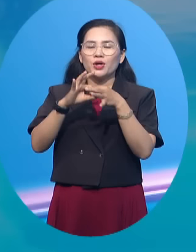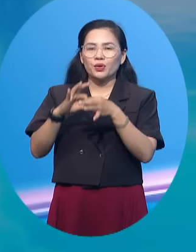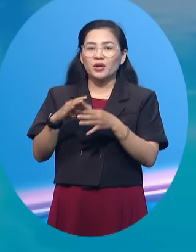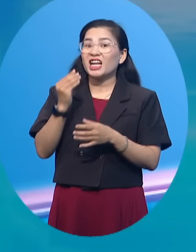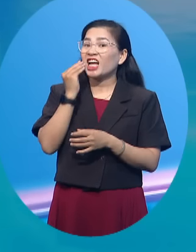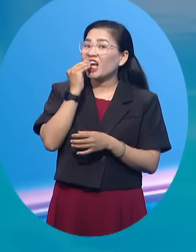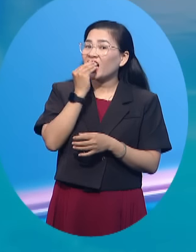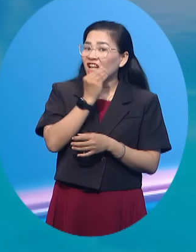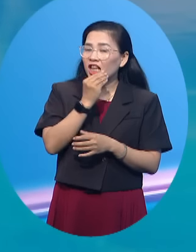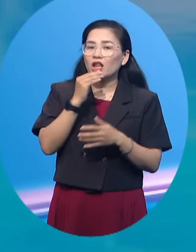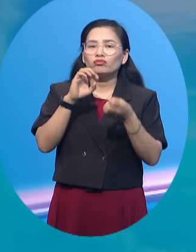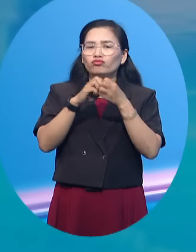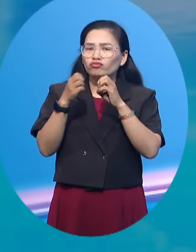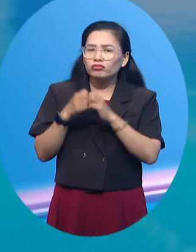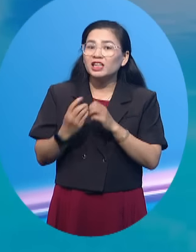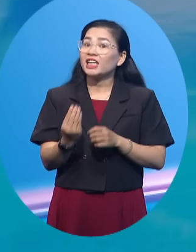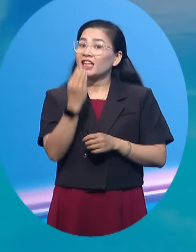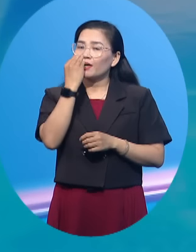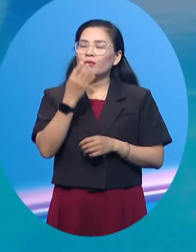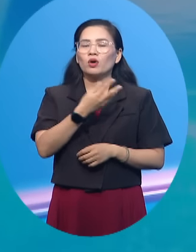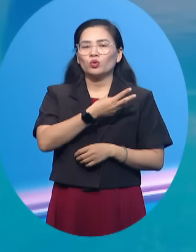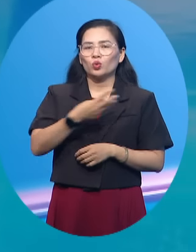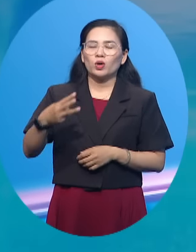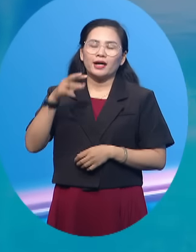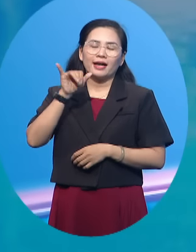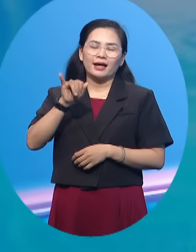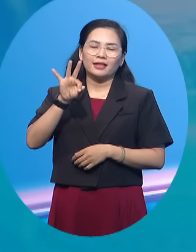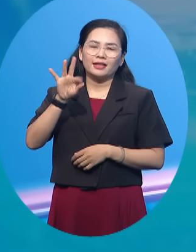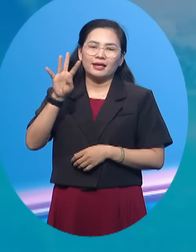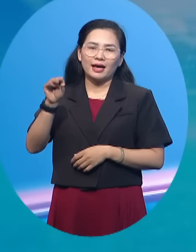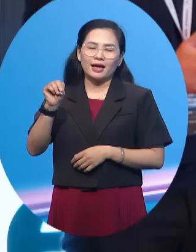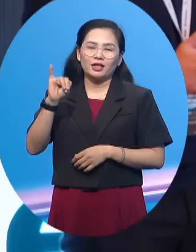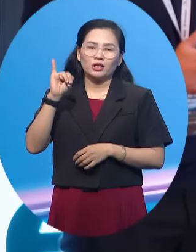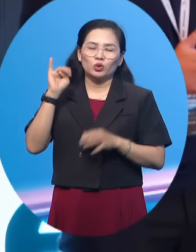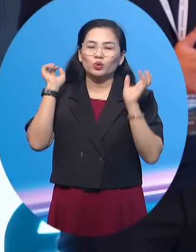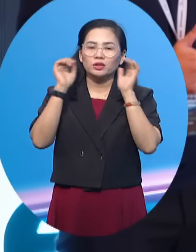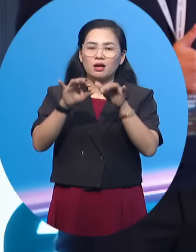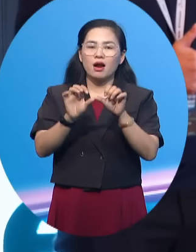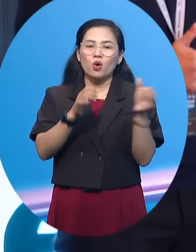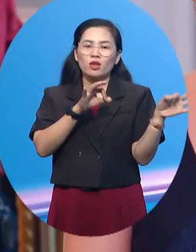ghép do ITI Việt Nam tổ chức đã diễn ra tại thành phố Hồ Chí Minh.